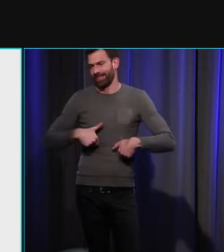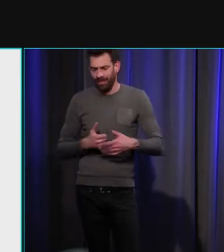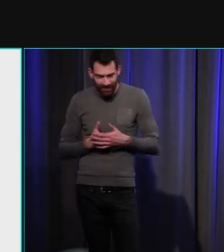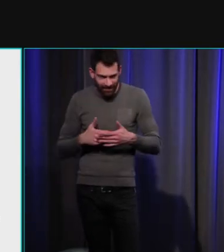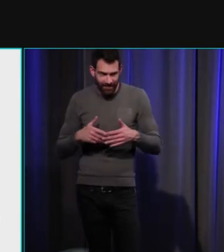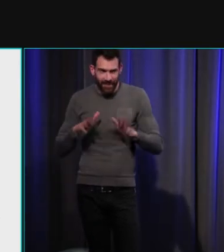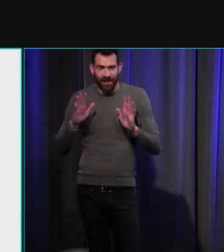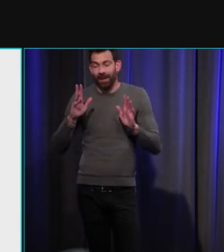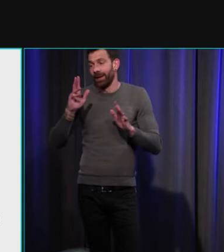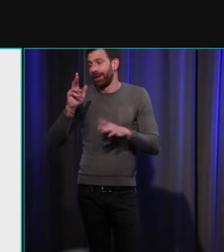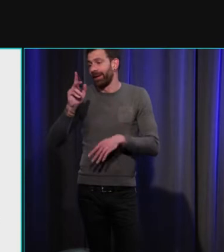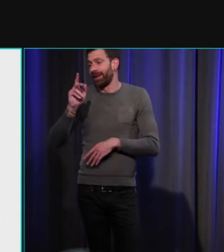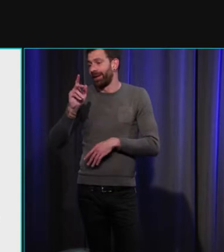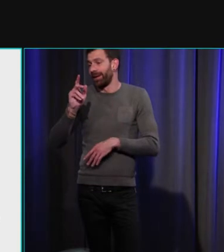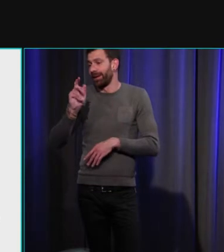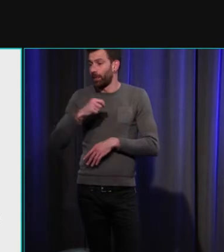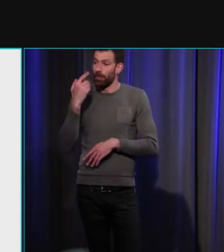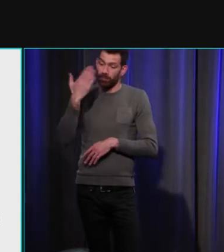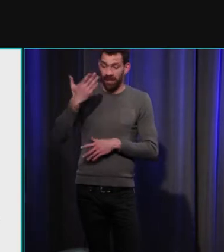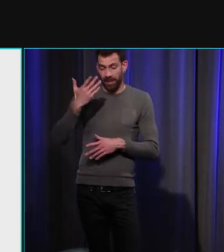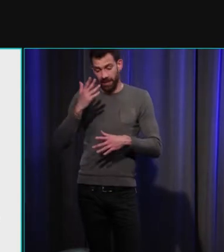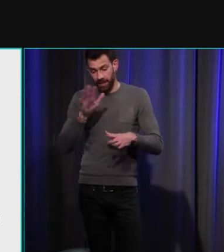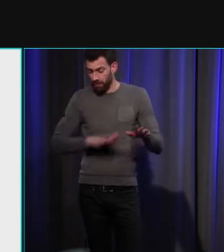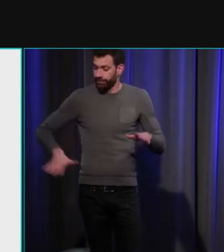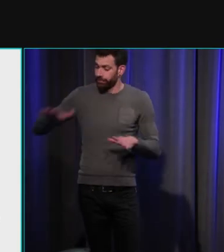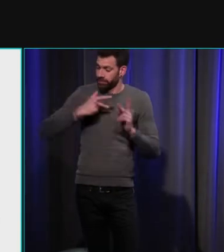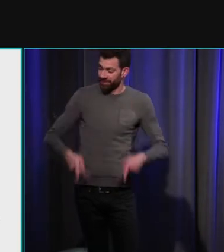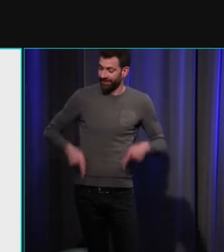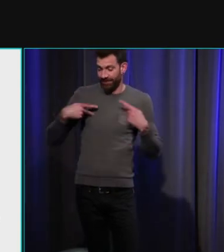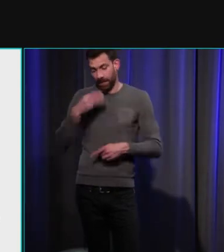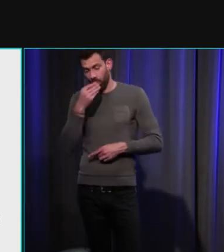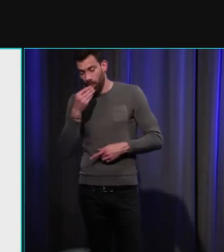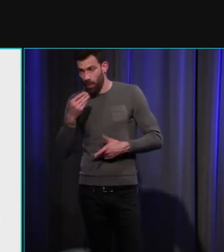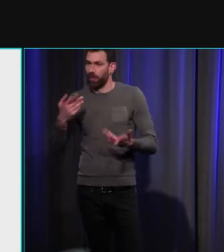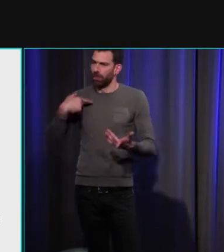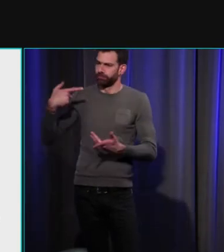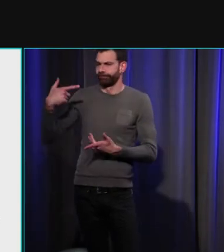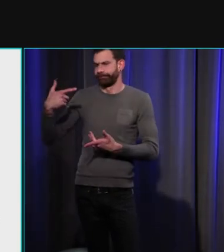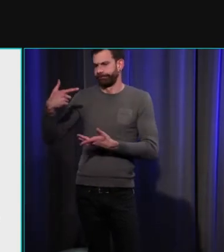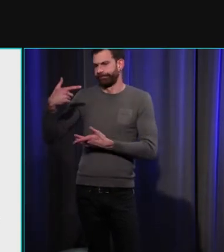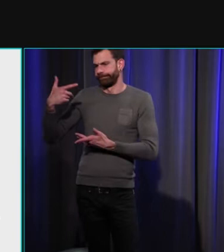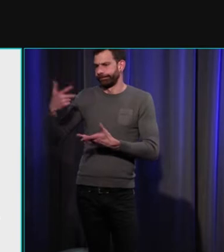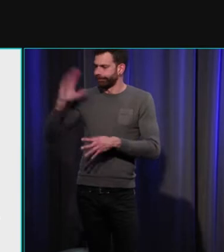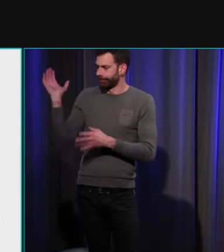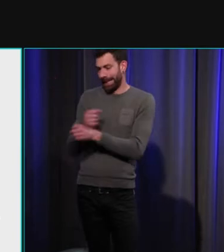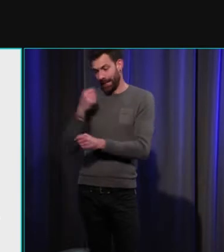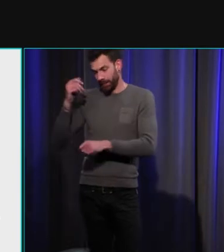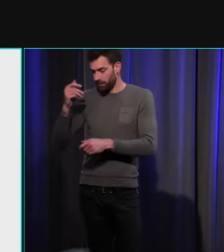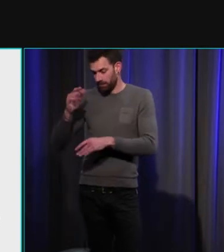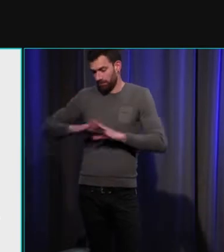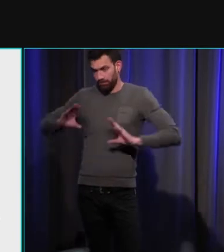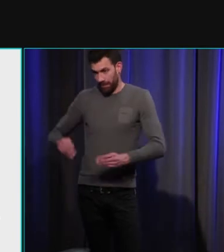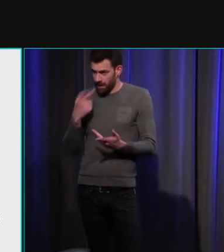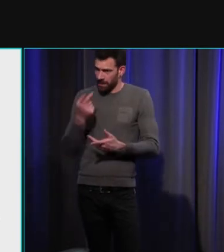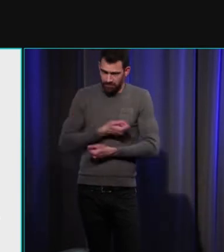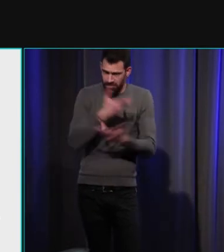si on se comporte bien sur terre on est rétribué sur terre cette idée la colle à la peau de beaucoup de gens du moyen-âge vous voyez là encore